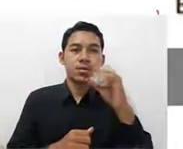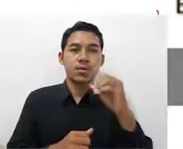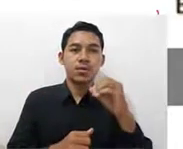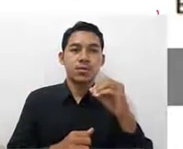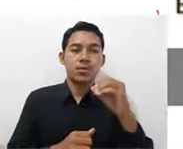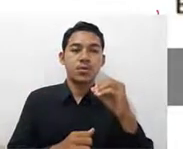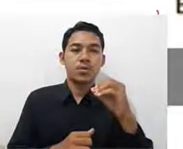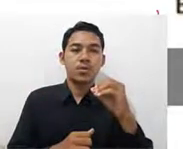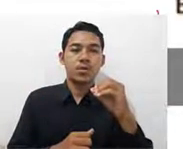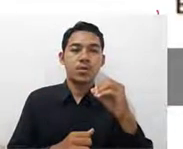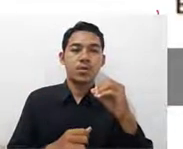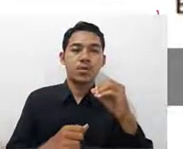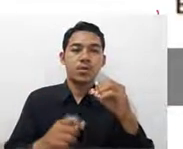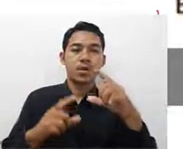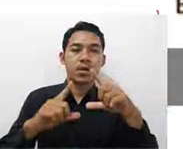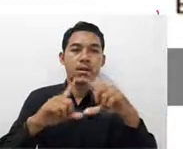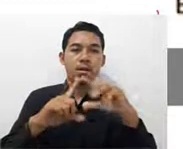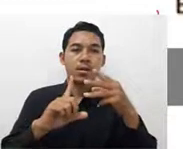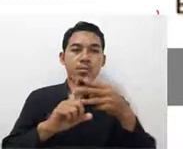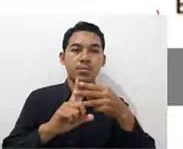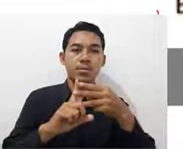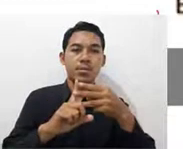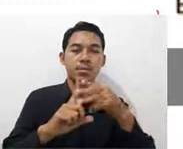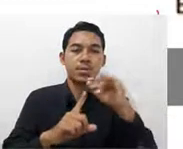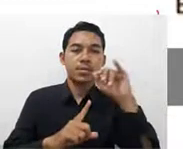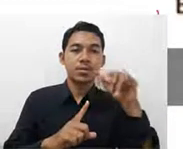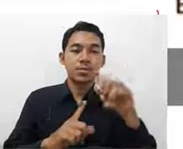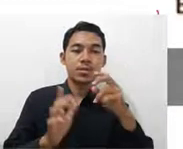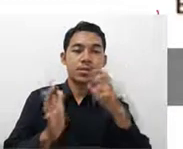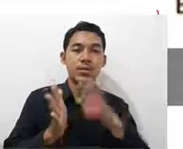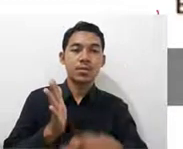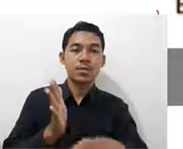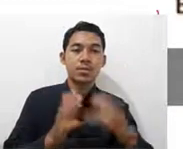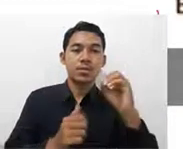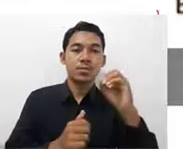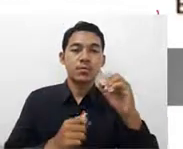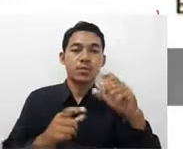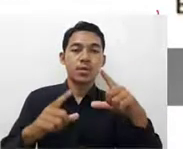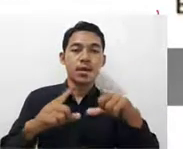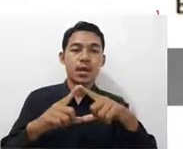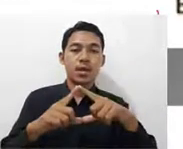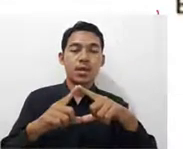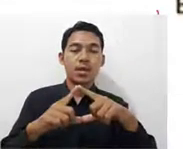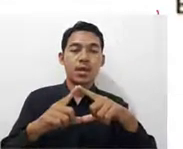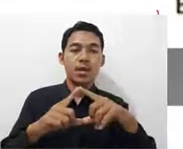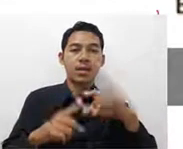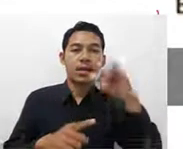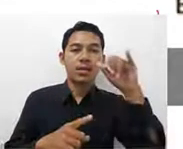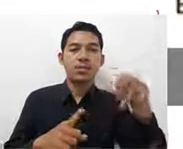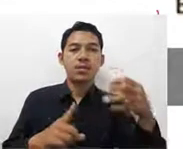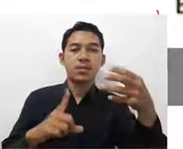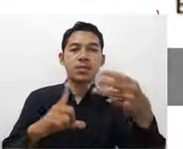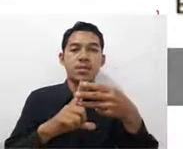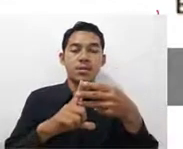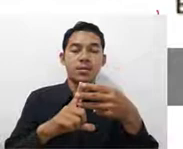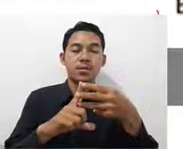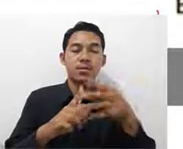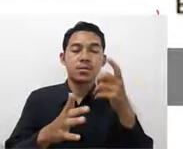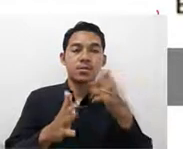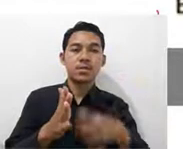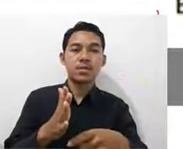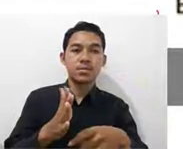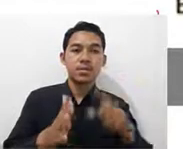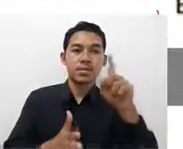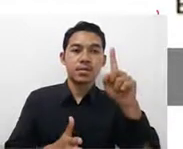0 AB aksen, itu AB aksen nilainya 0, di OR kan A aksen B, jadi 0 di OR kan